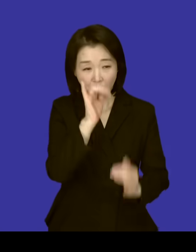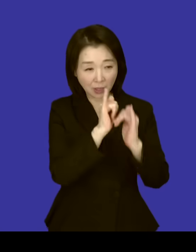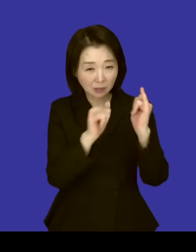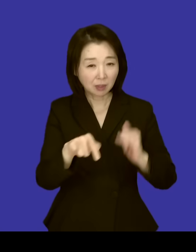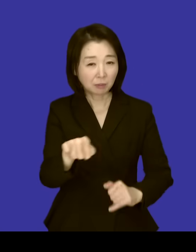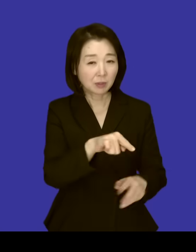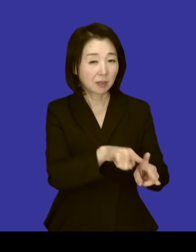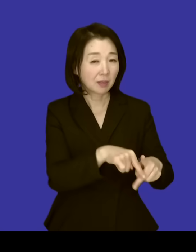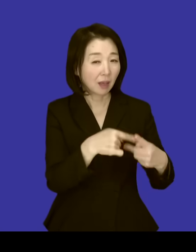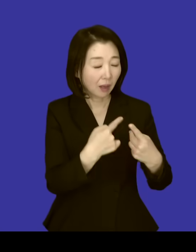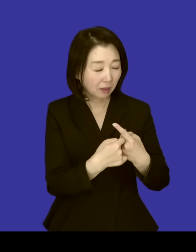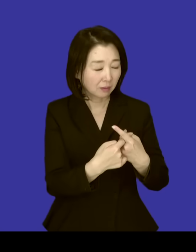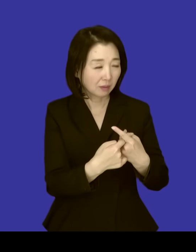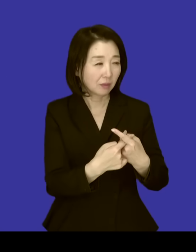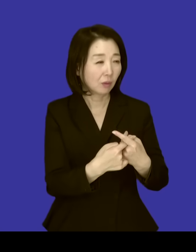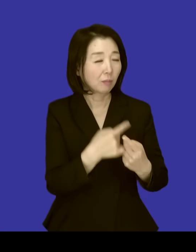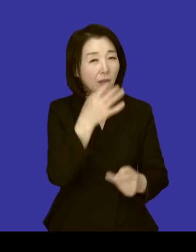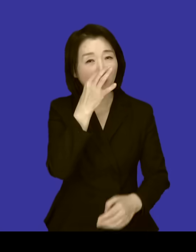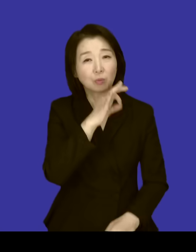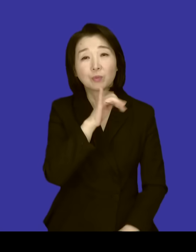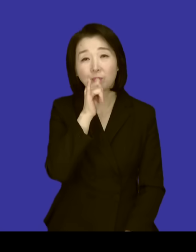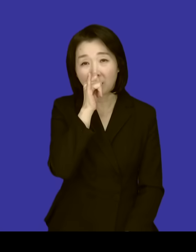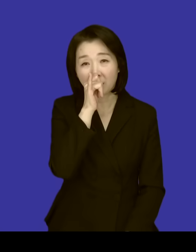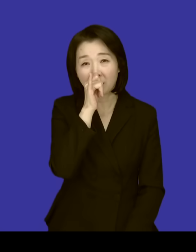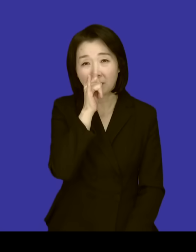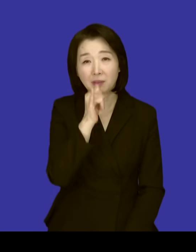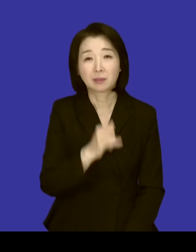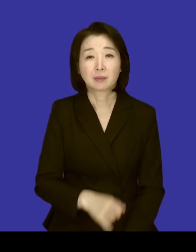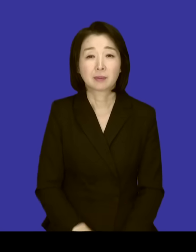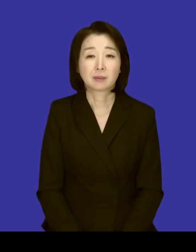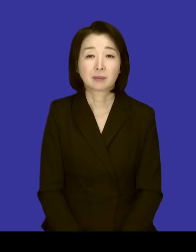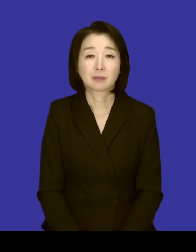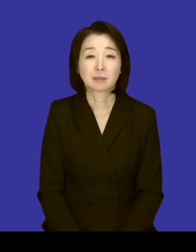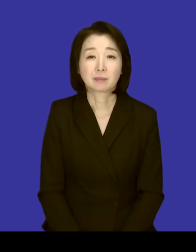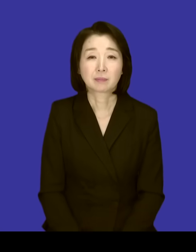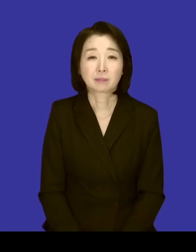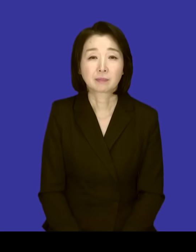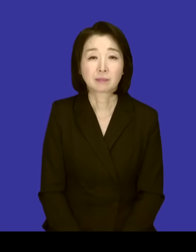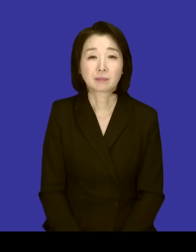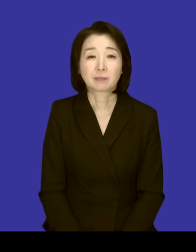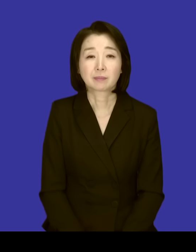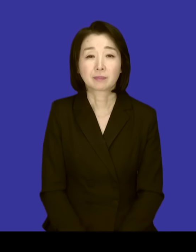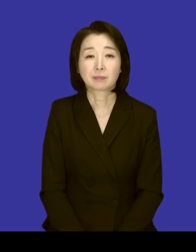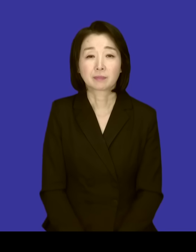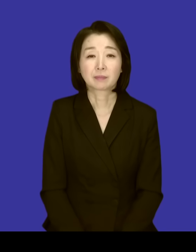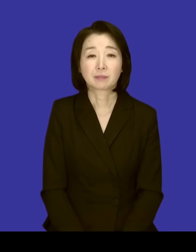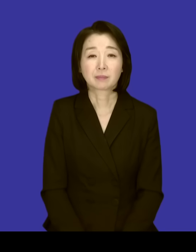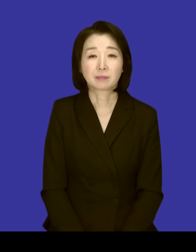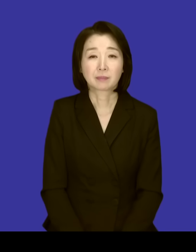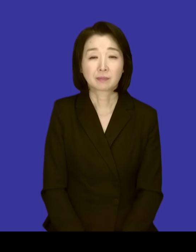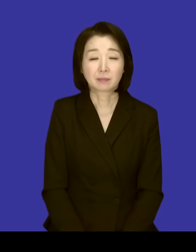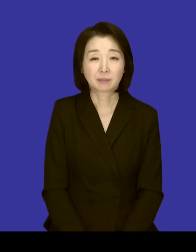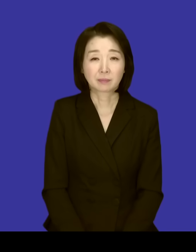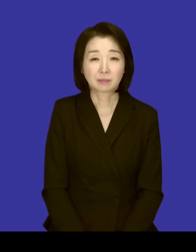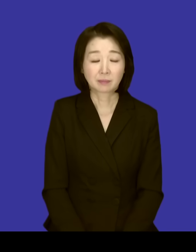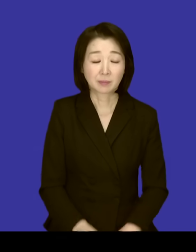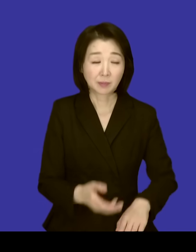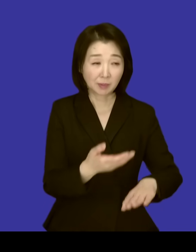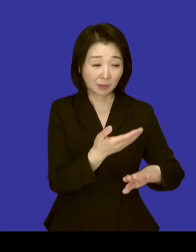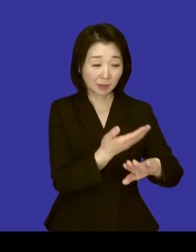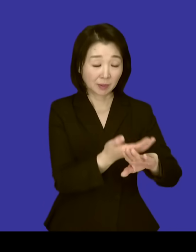환자분들을 이해하는 데 굉장히 도움이 많이 됩니다. 그렇겠죠. 왜냐면 그냥 조금 다른